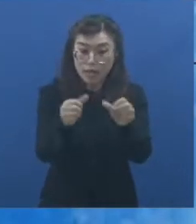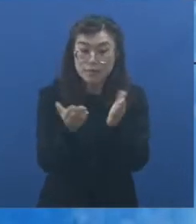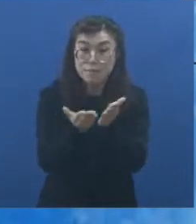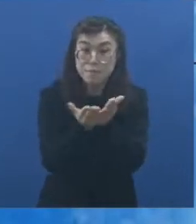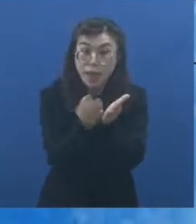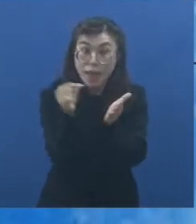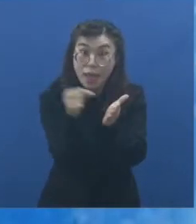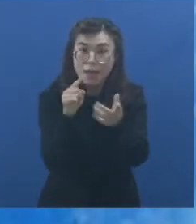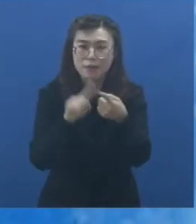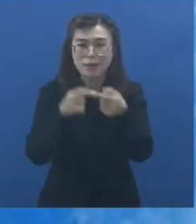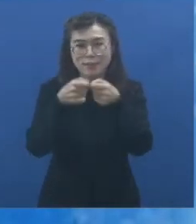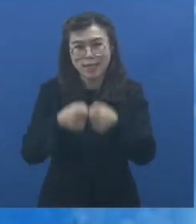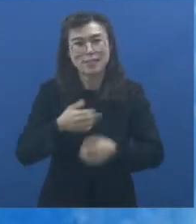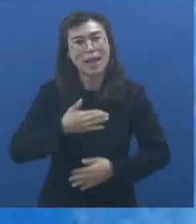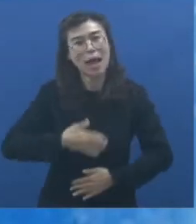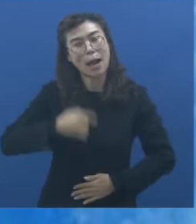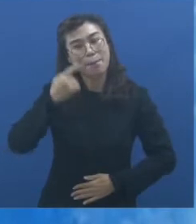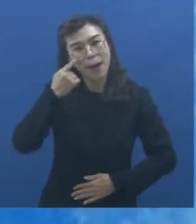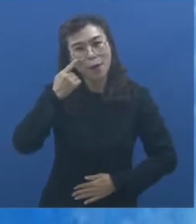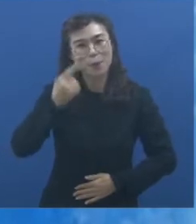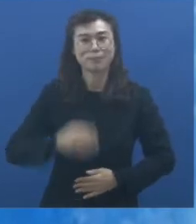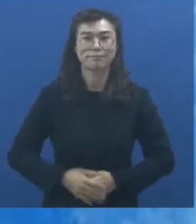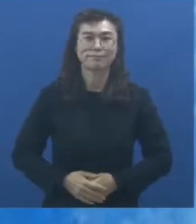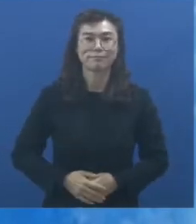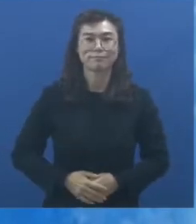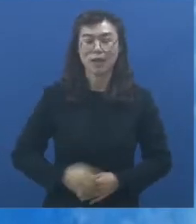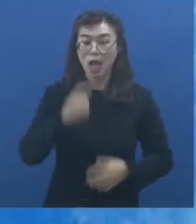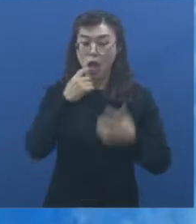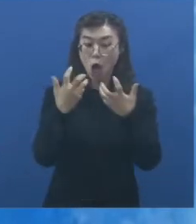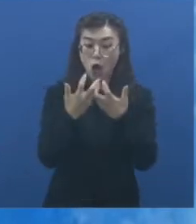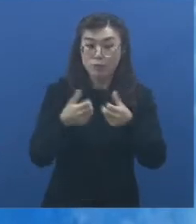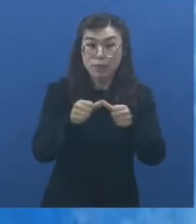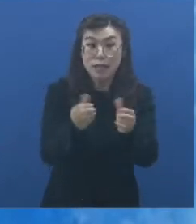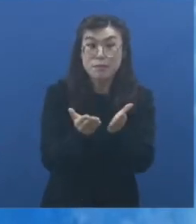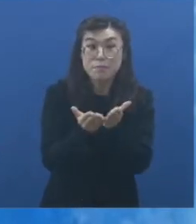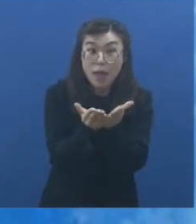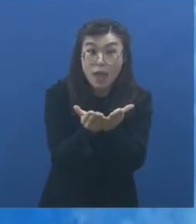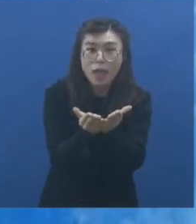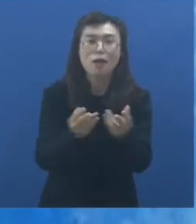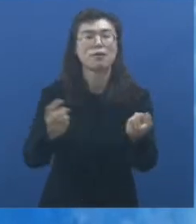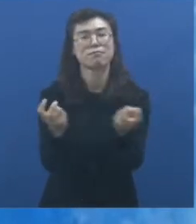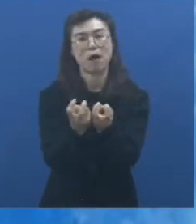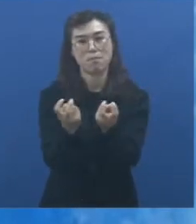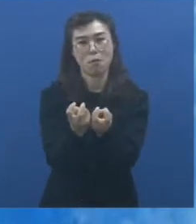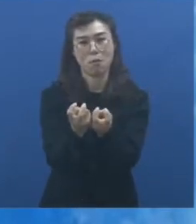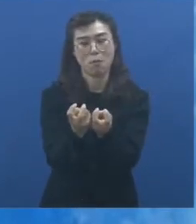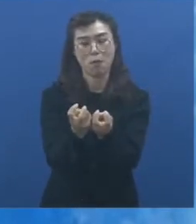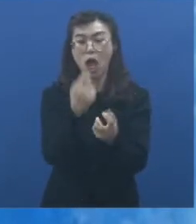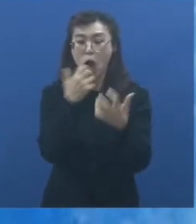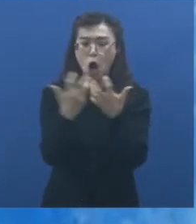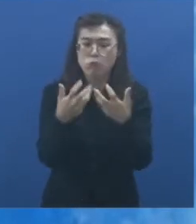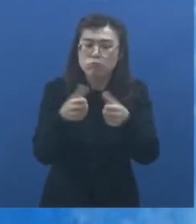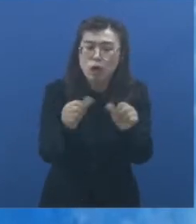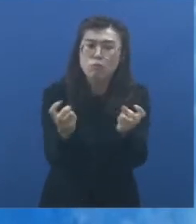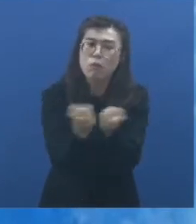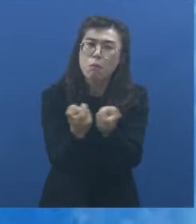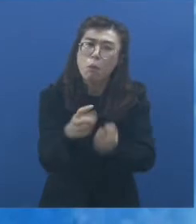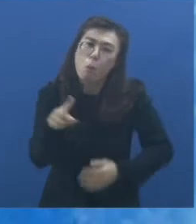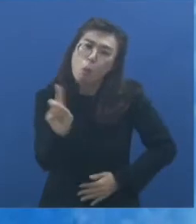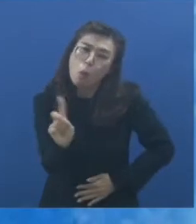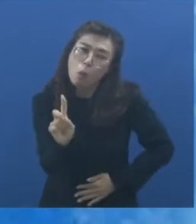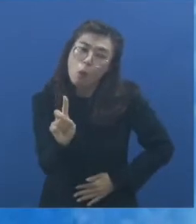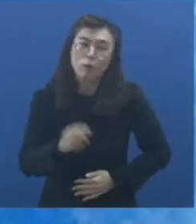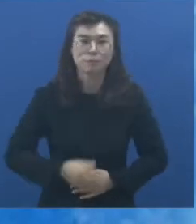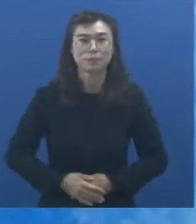해요 자세 빙 선에 원리 자세 빙 서는 어떻게 해서 얼음을 깨고 나갈까요 자 첫번째 올리는